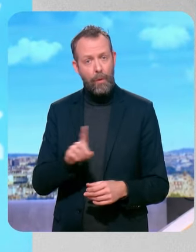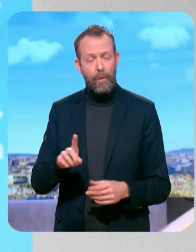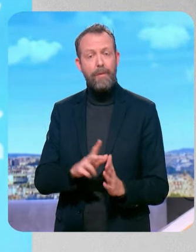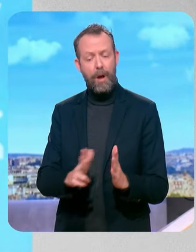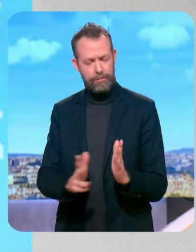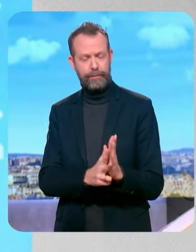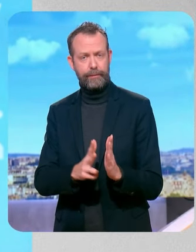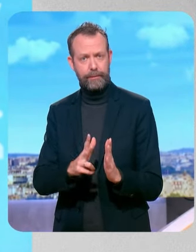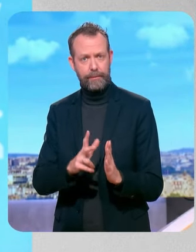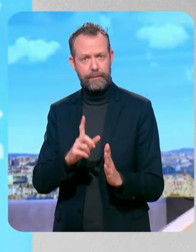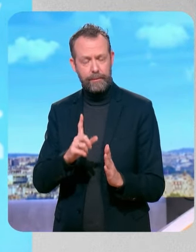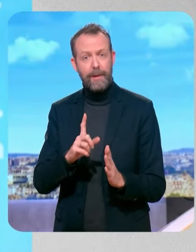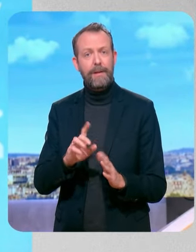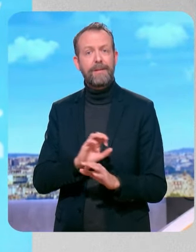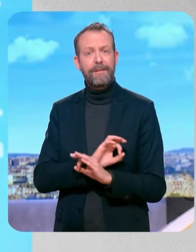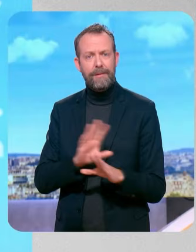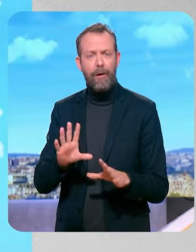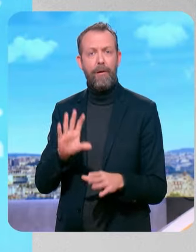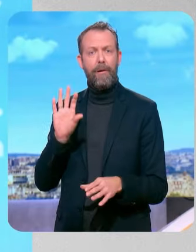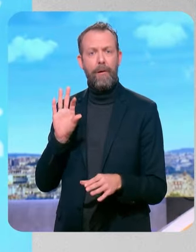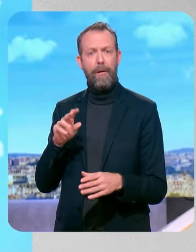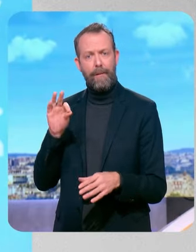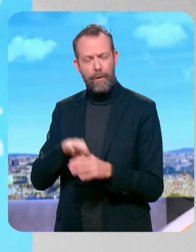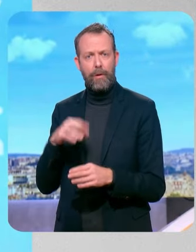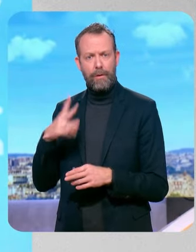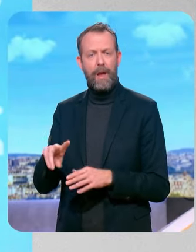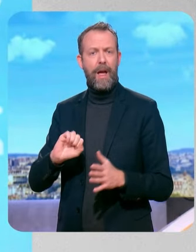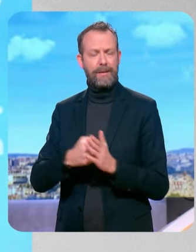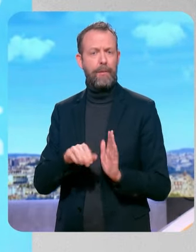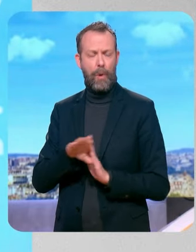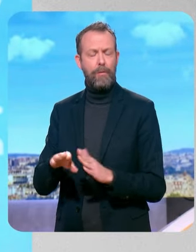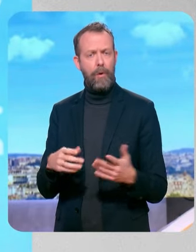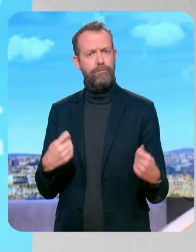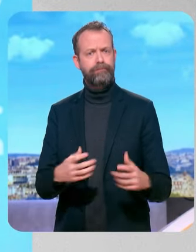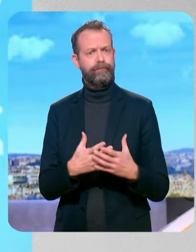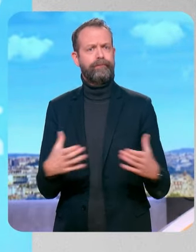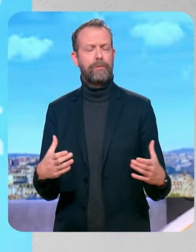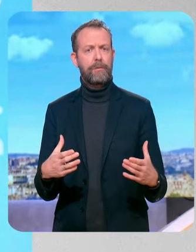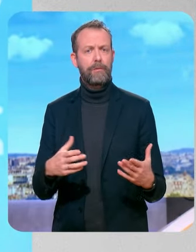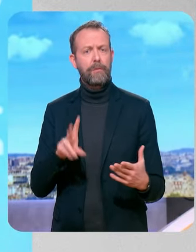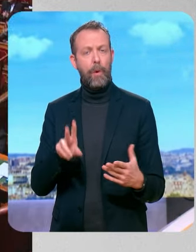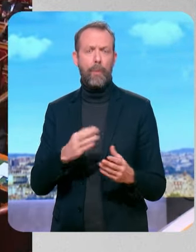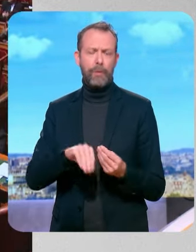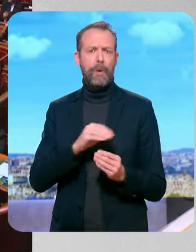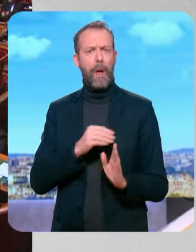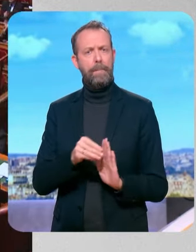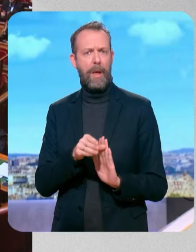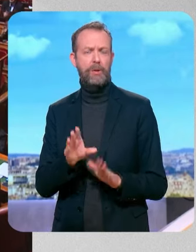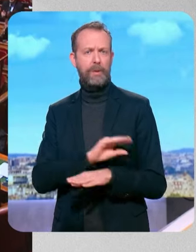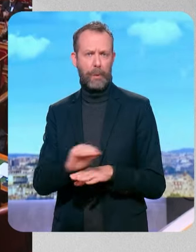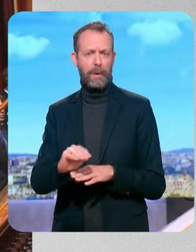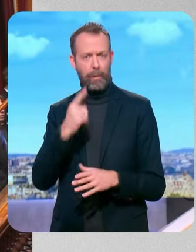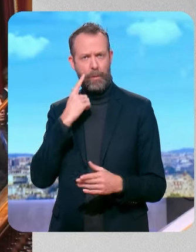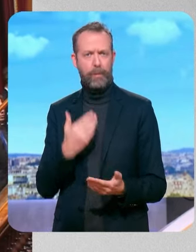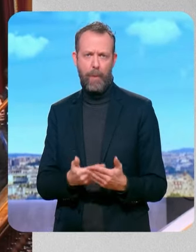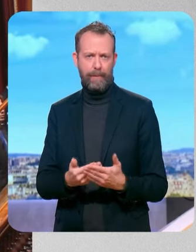adopté en dehors des voix de l'extrême droite et assez largement, avec une marge de sécurité qui montre bien